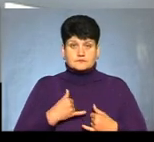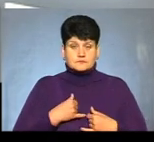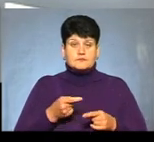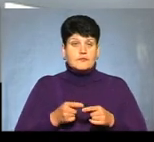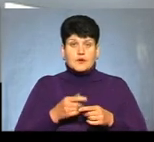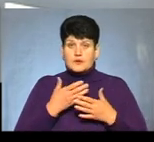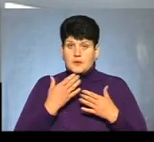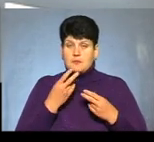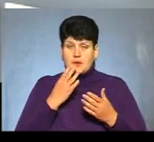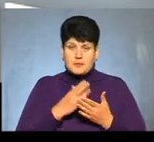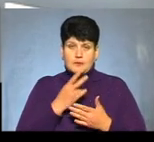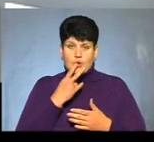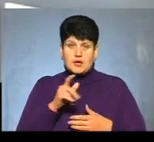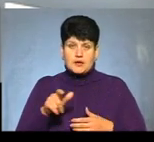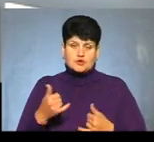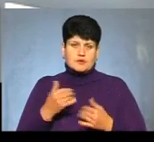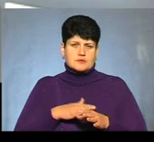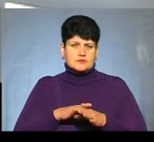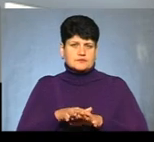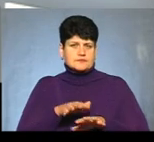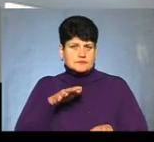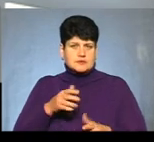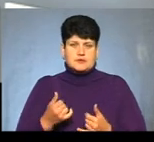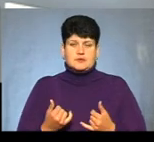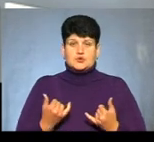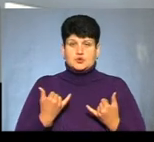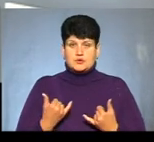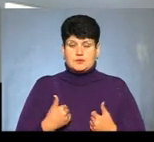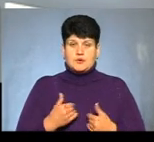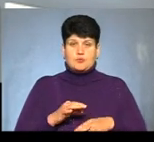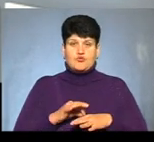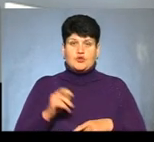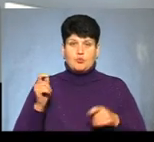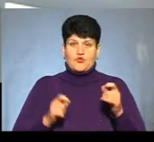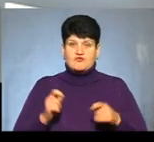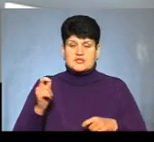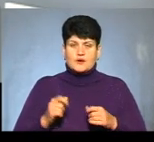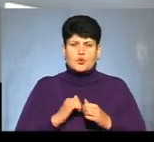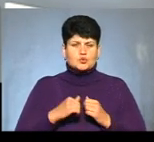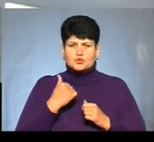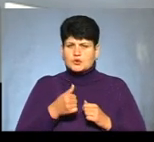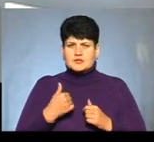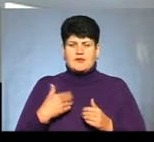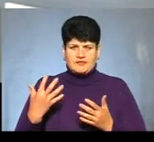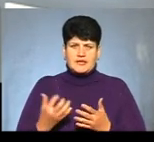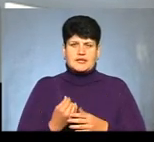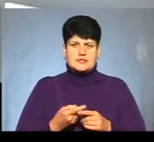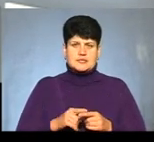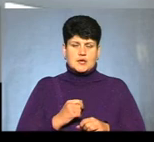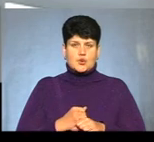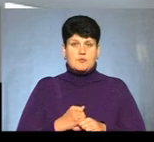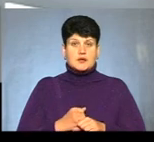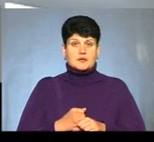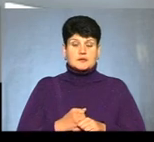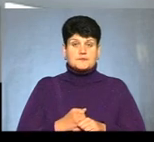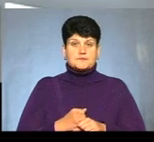тішусь, що в нас цього нема. Ми маємо глядача. Сьогодні в нас аншлаги. Сьогодні ми проводимо фестивалі, як завжди, щорічно. Нам вдається